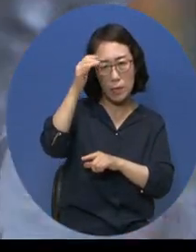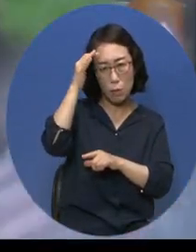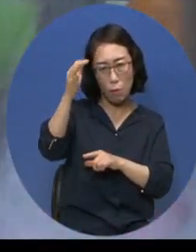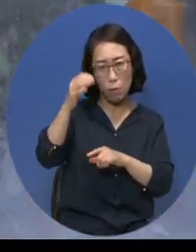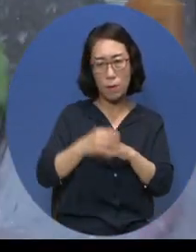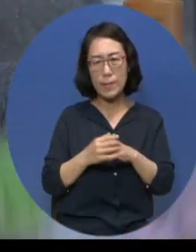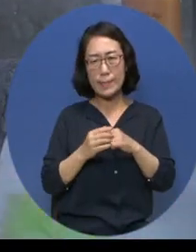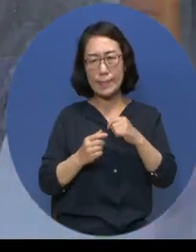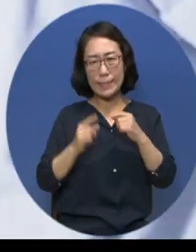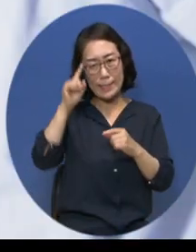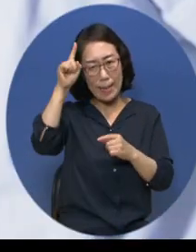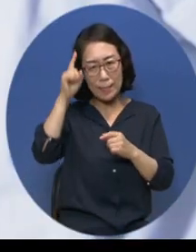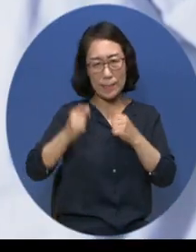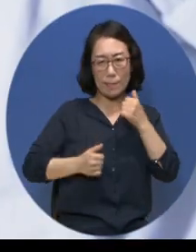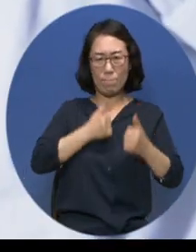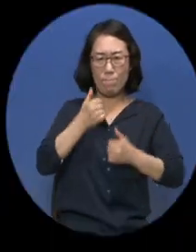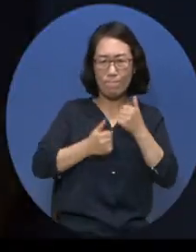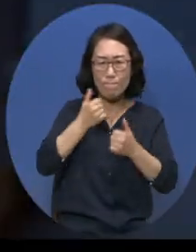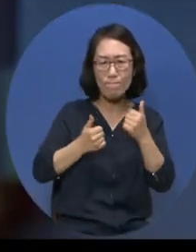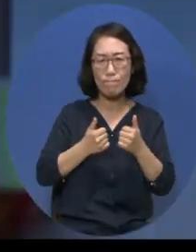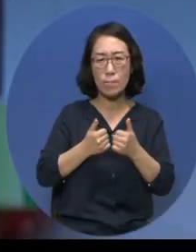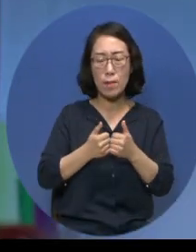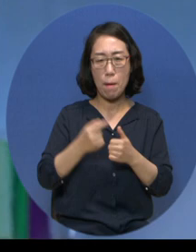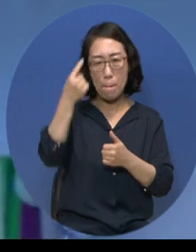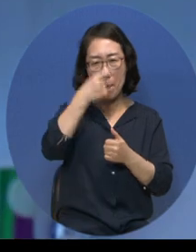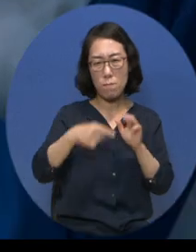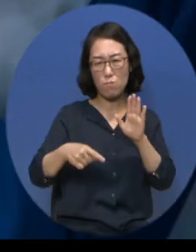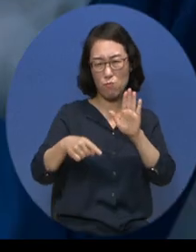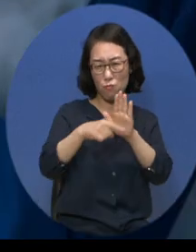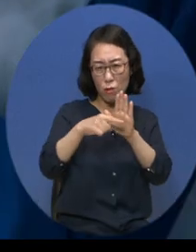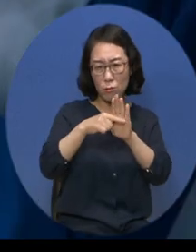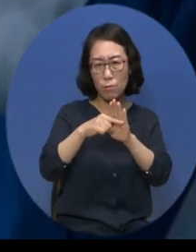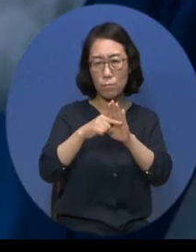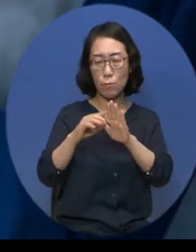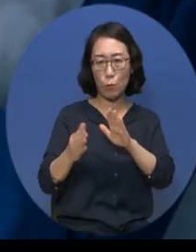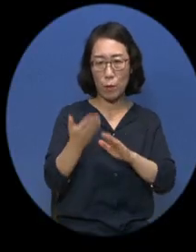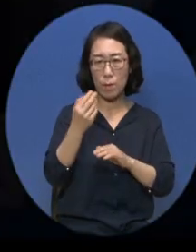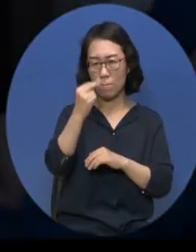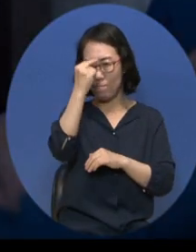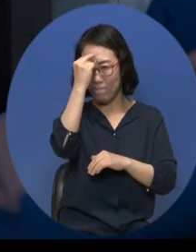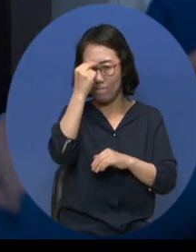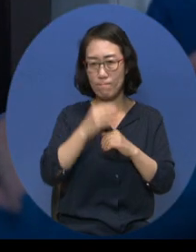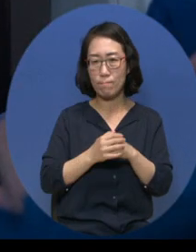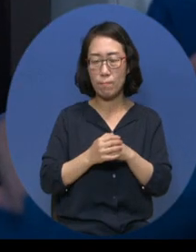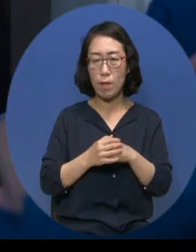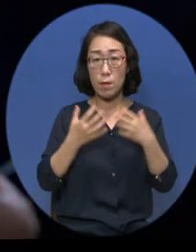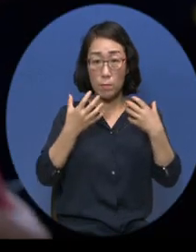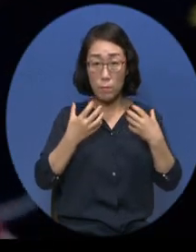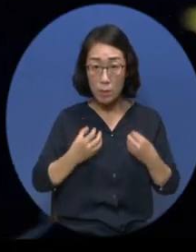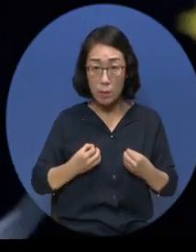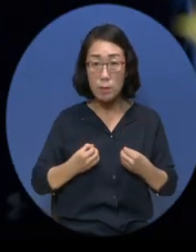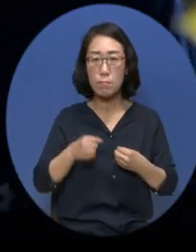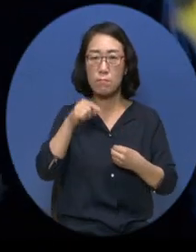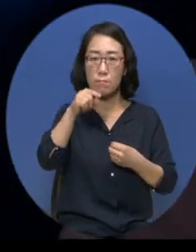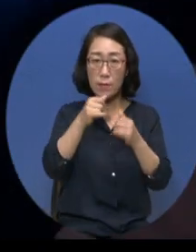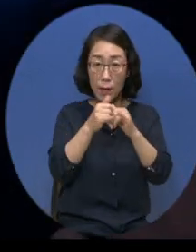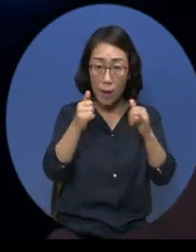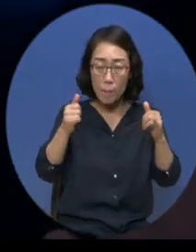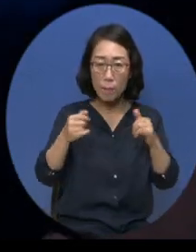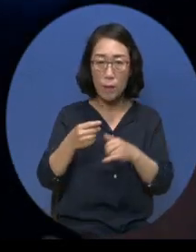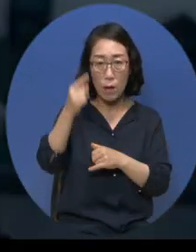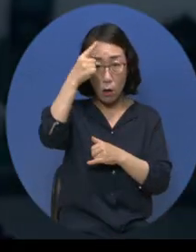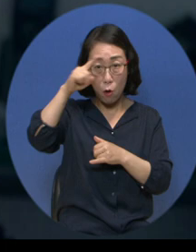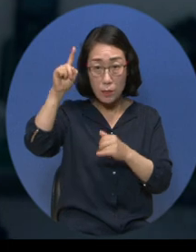온갖 짜증과 분노를 쏟아내며 부정적으로 변해가는데요. 좌절한 그의 앞에 러시아